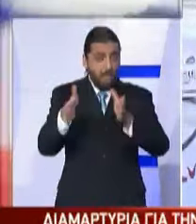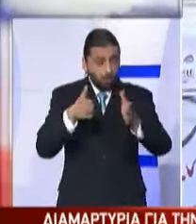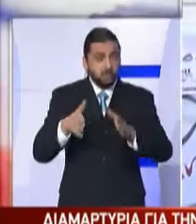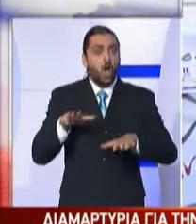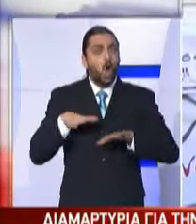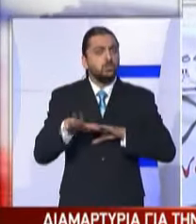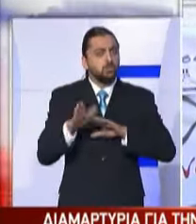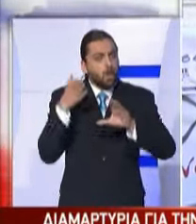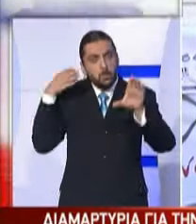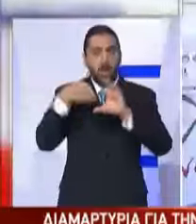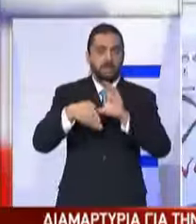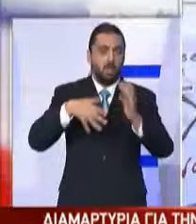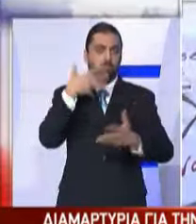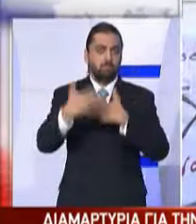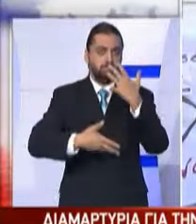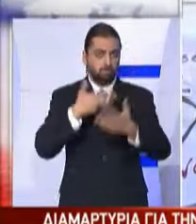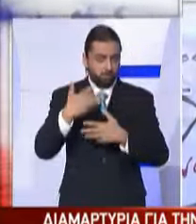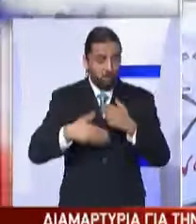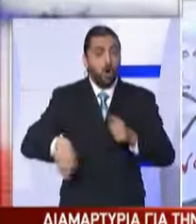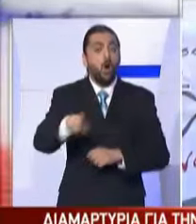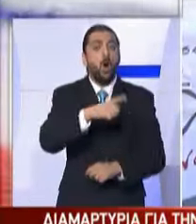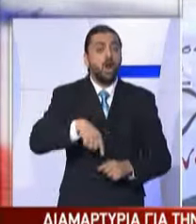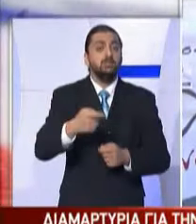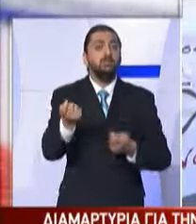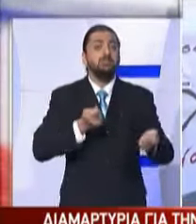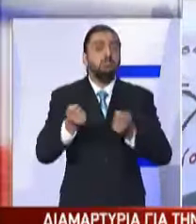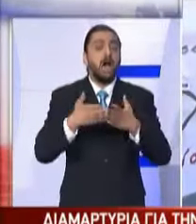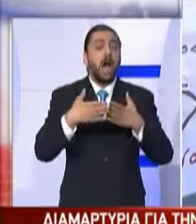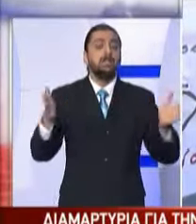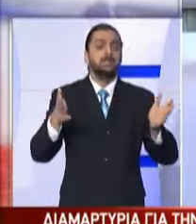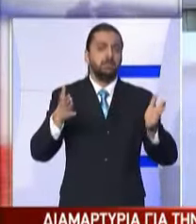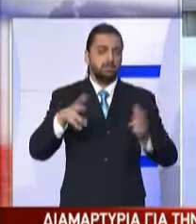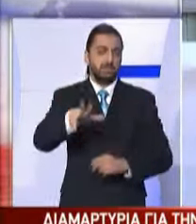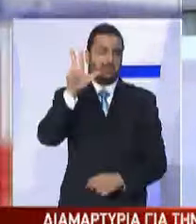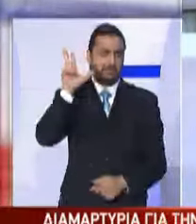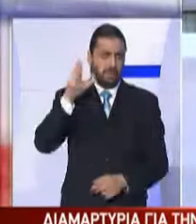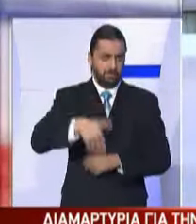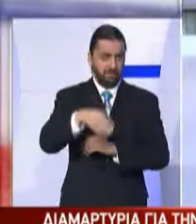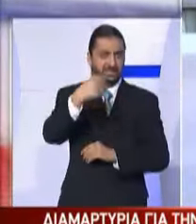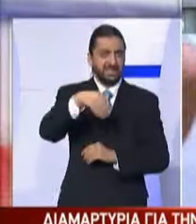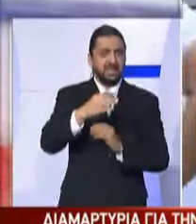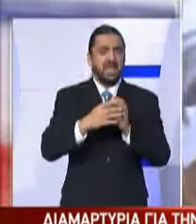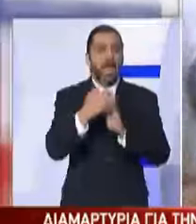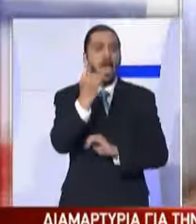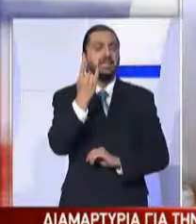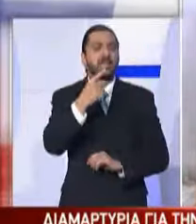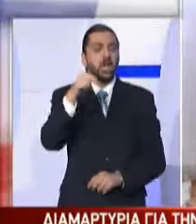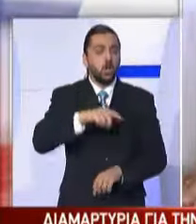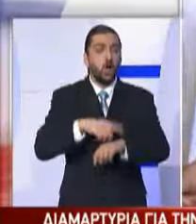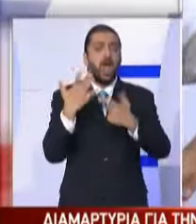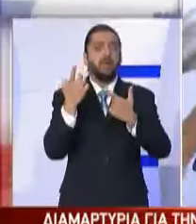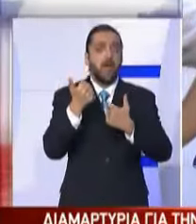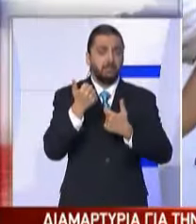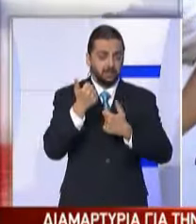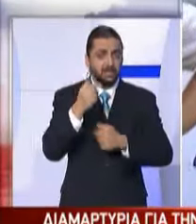αίθουσα. Το συντονιστικό πολιτών και φορέων Σώστε το νερό διοργανώνει ανοιχτή συνέλευση την 3η 11 Ιουνίου στις 7.30 στο